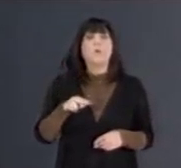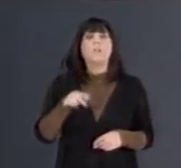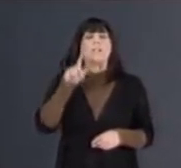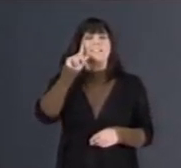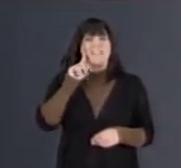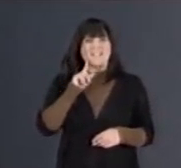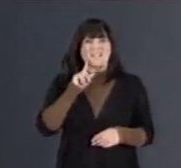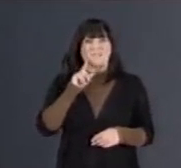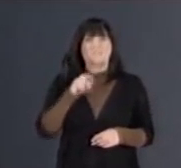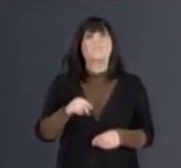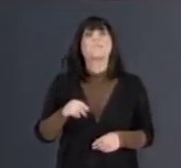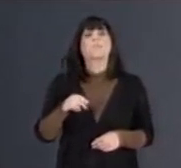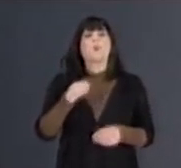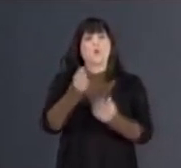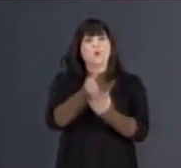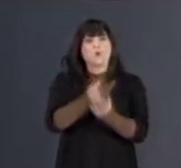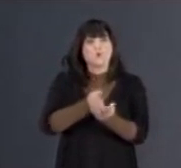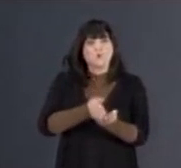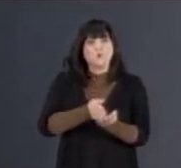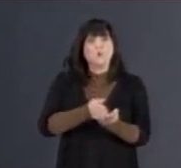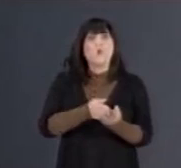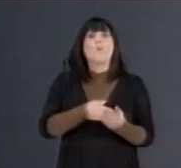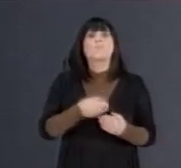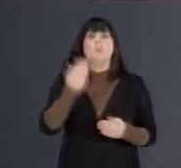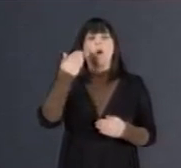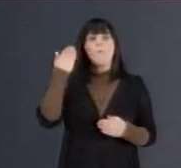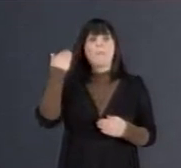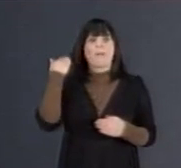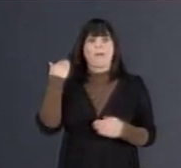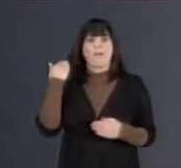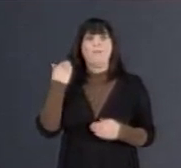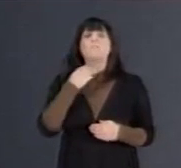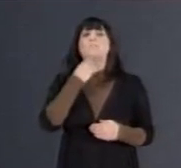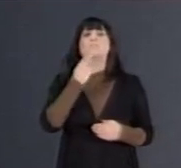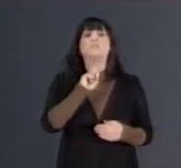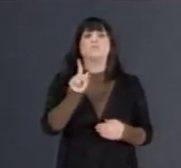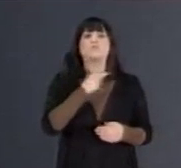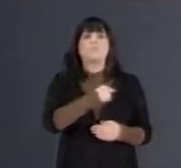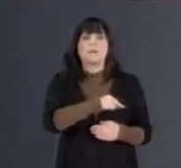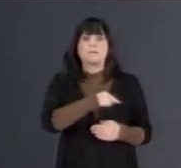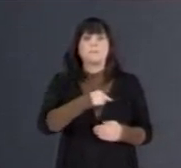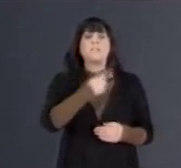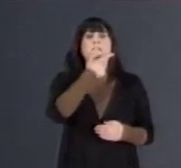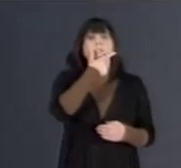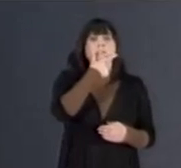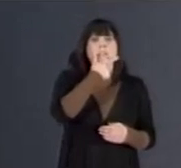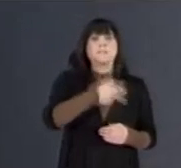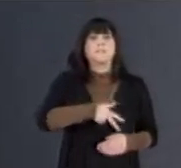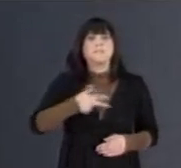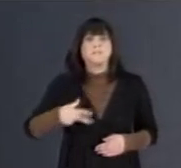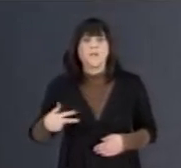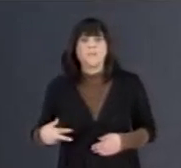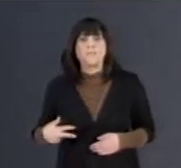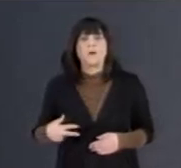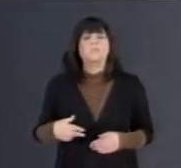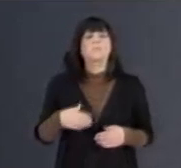l-Nisa n-nofsna għumma ekspatriets barranin li għumma ingħlizi, danizi, zvedizi li r